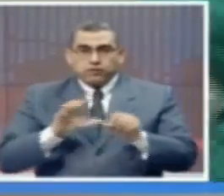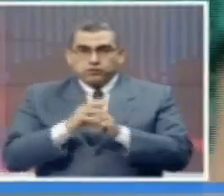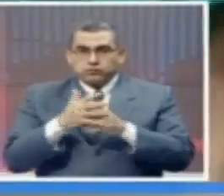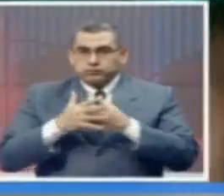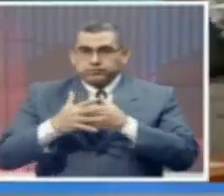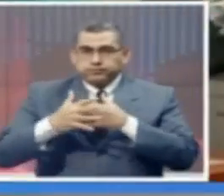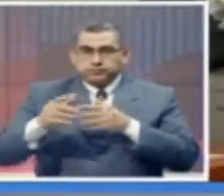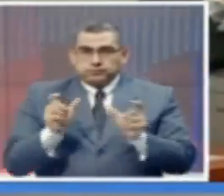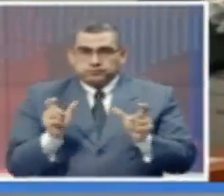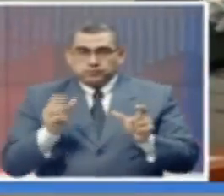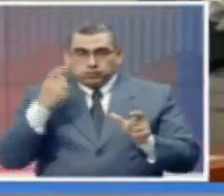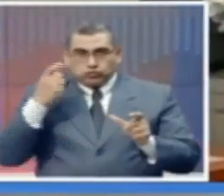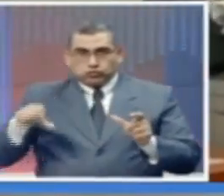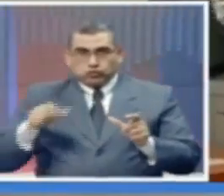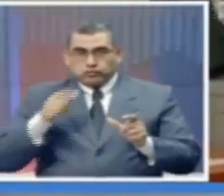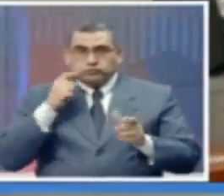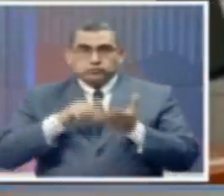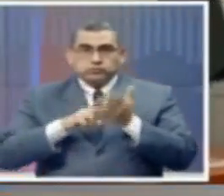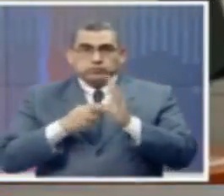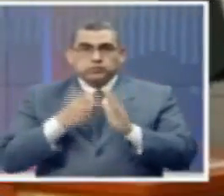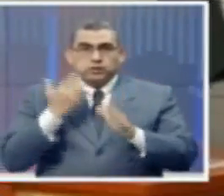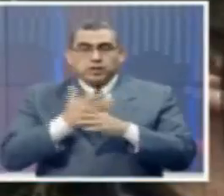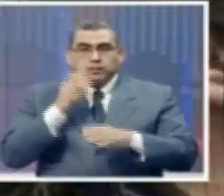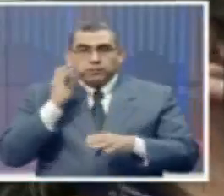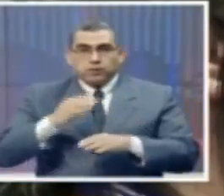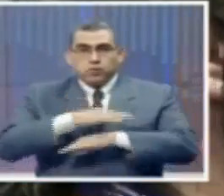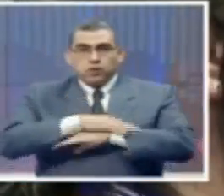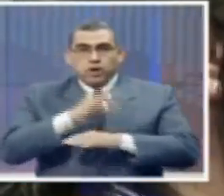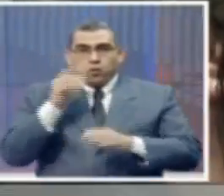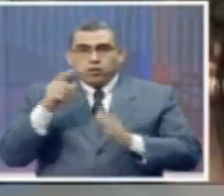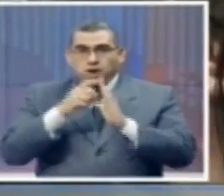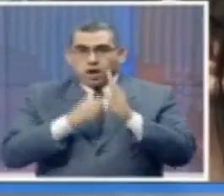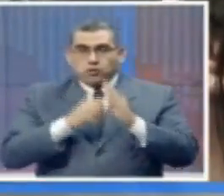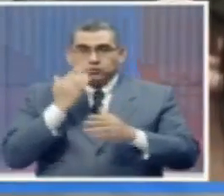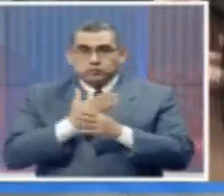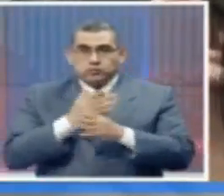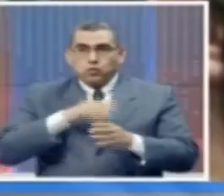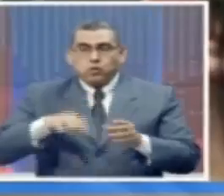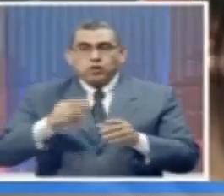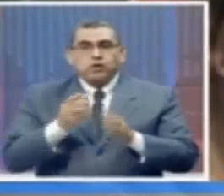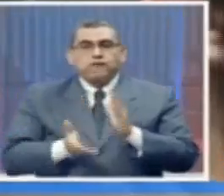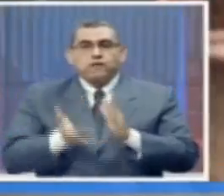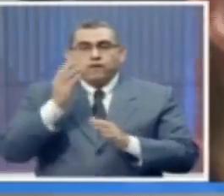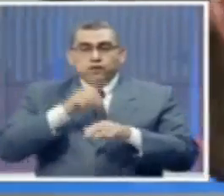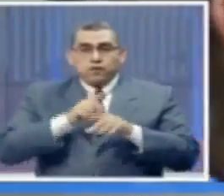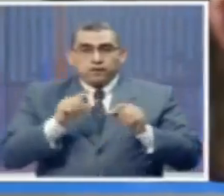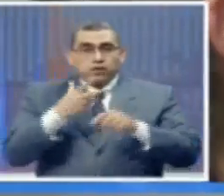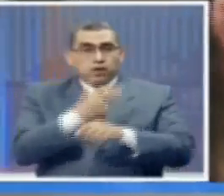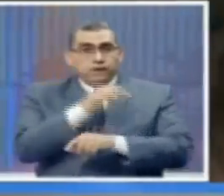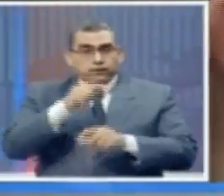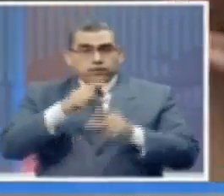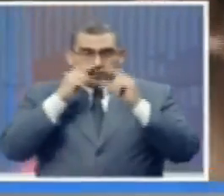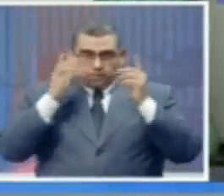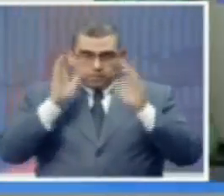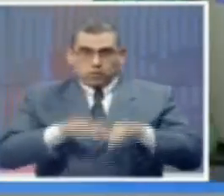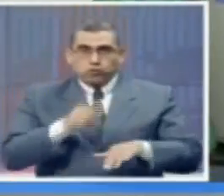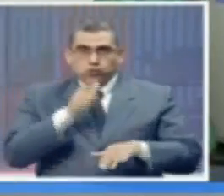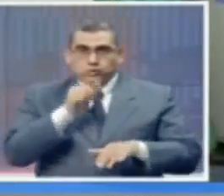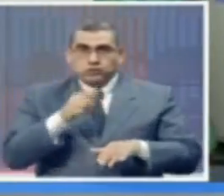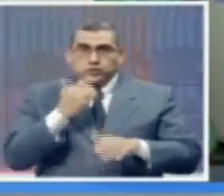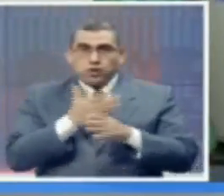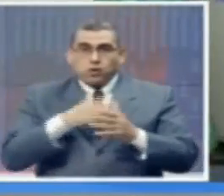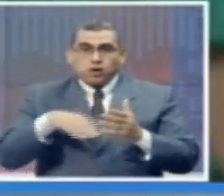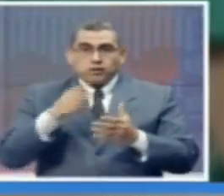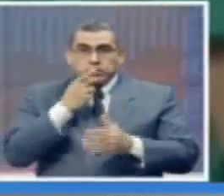كورونا المستجد، مشددا على ضرورة الالتزام بالإجراءات الاحترازية حتى مع ظهور اللقاحات. وتابع وزير الصحة